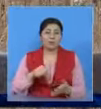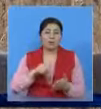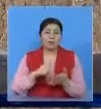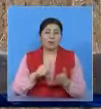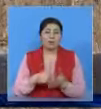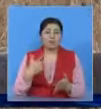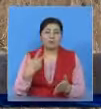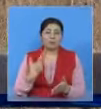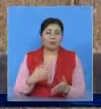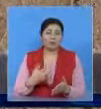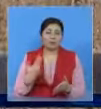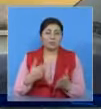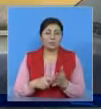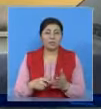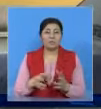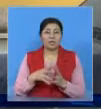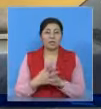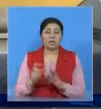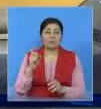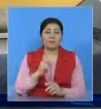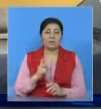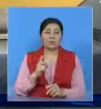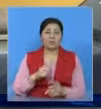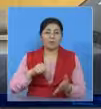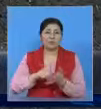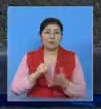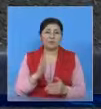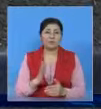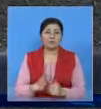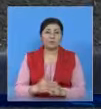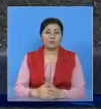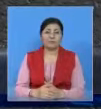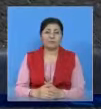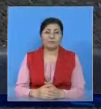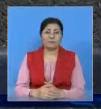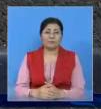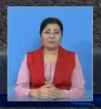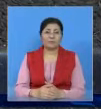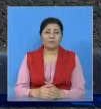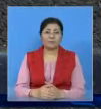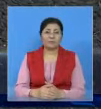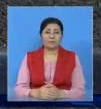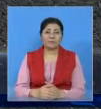более 370 агроформирований. Николай Сырбов, Жанадиль Сагиев, телеканал Актюбе.